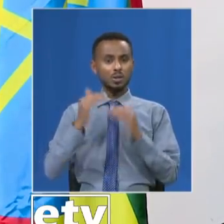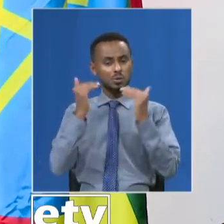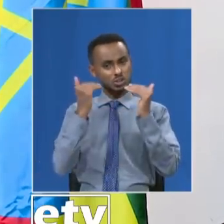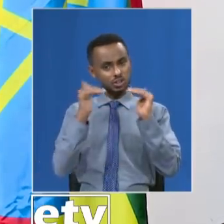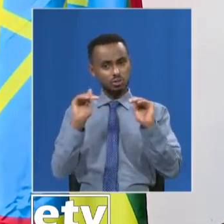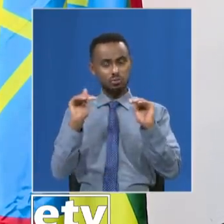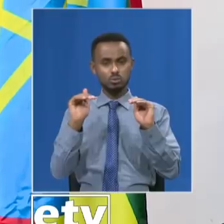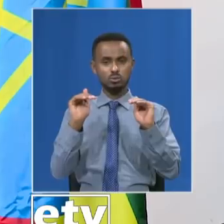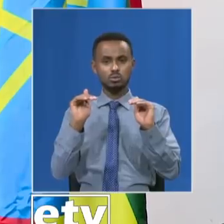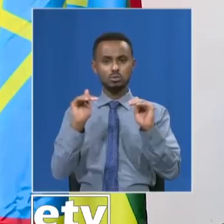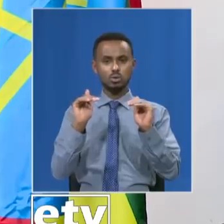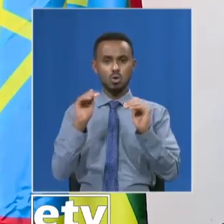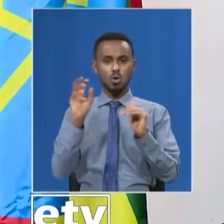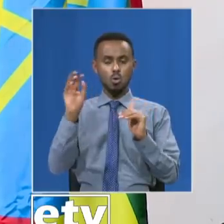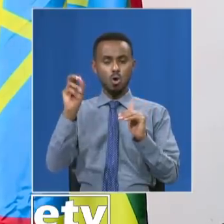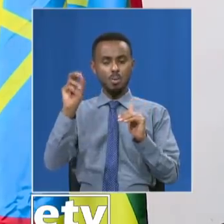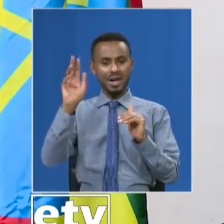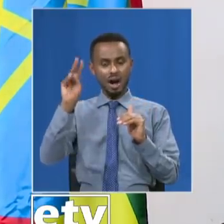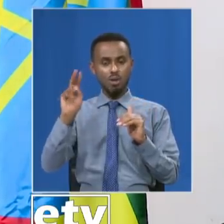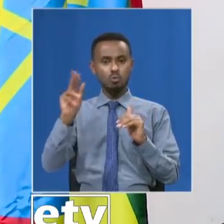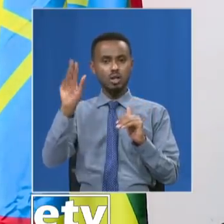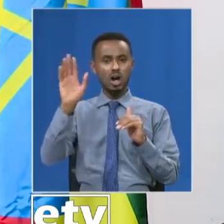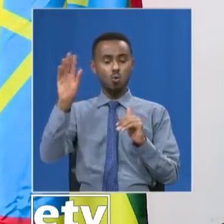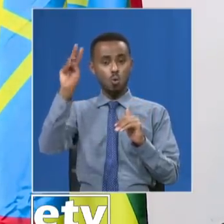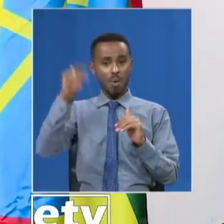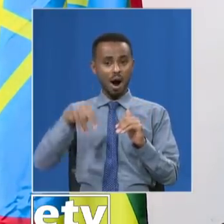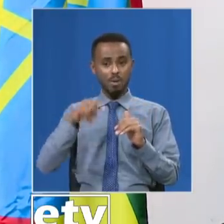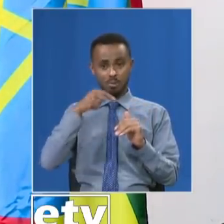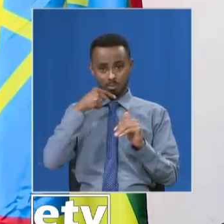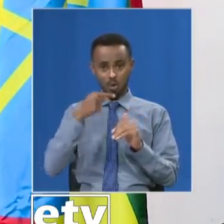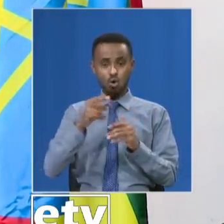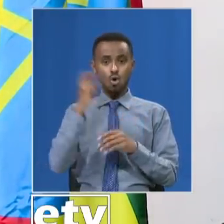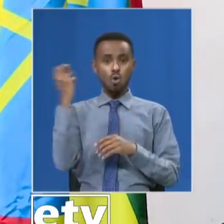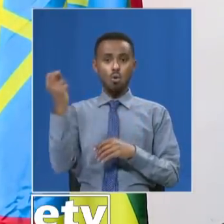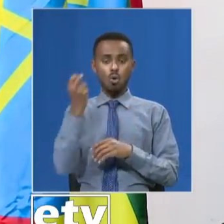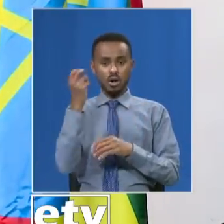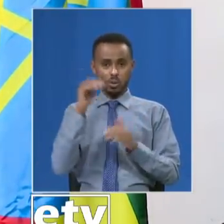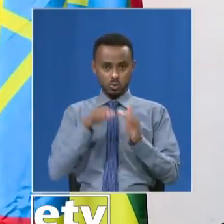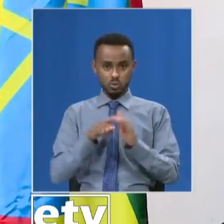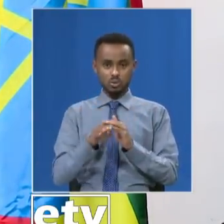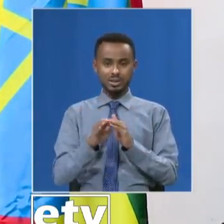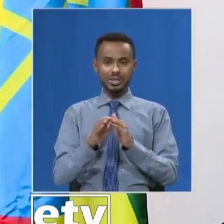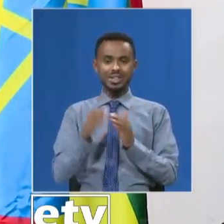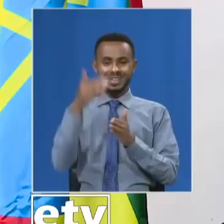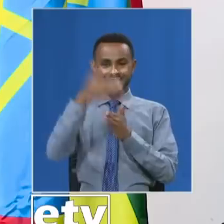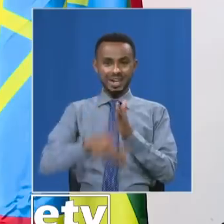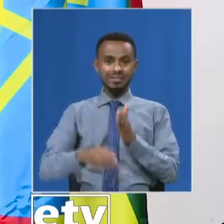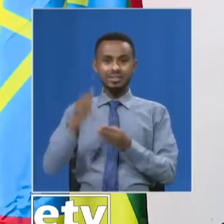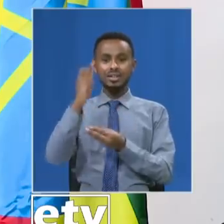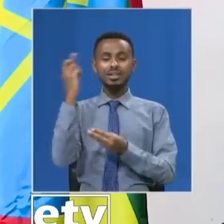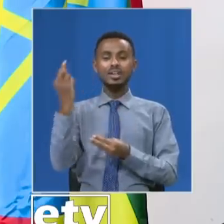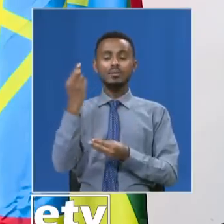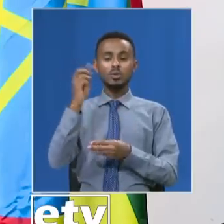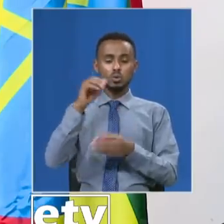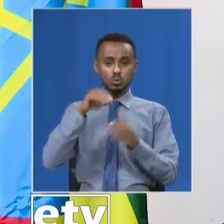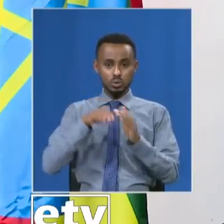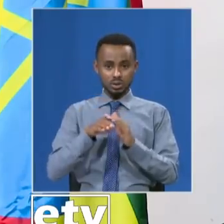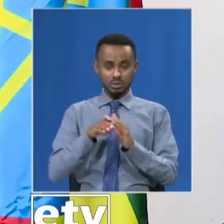በተወሰኑ ወመራ ቡለና ጉማ በሚባሉ ወረዳዎች የጠረፍ ቀበሌዎቻቸው ላይ